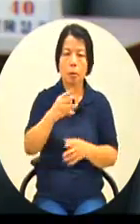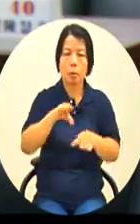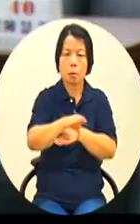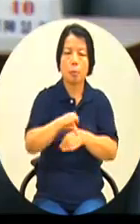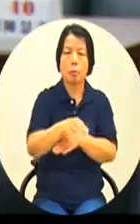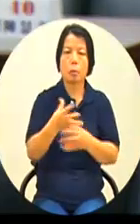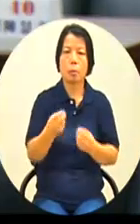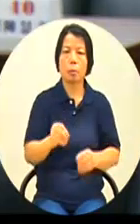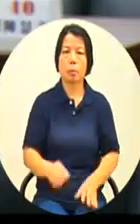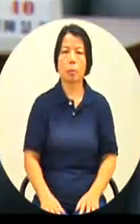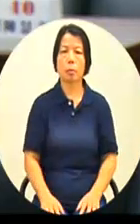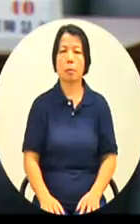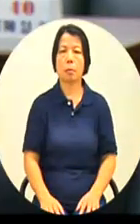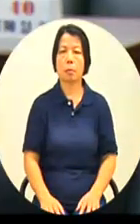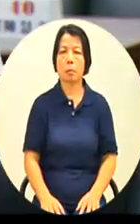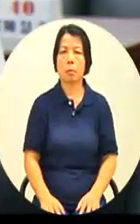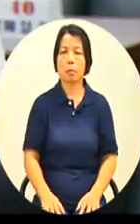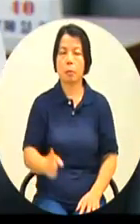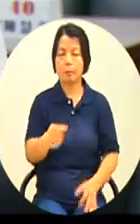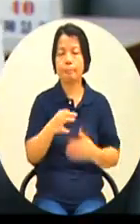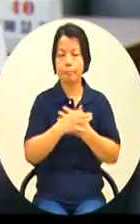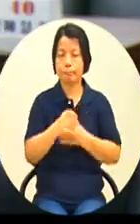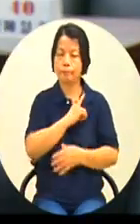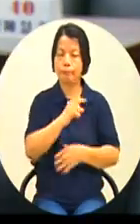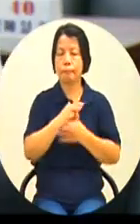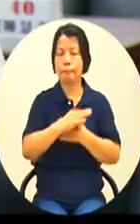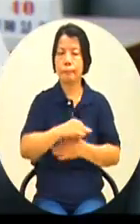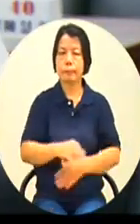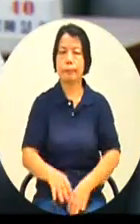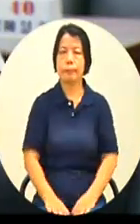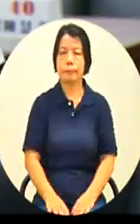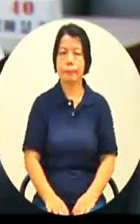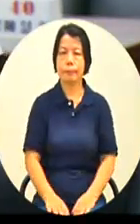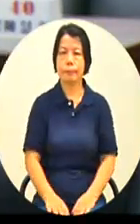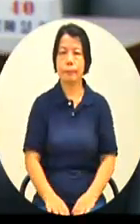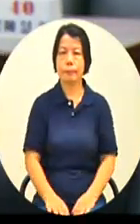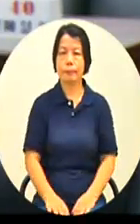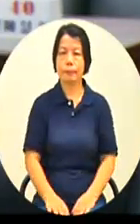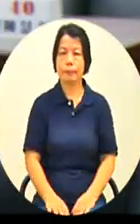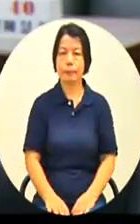次三百台，无你试看门，吼、哦，好，请坐。